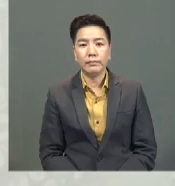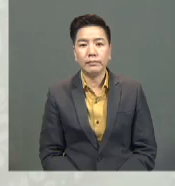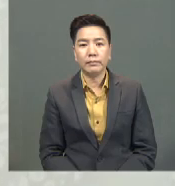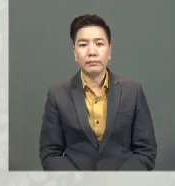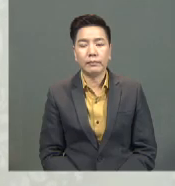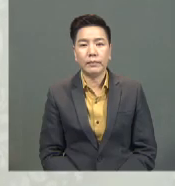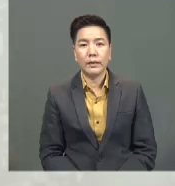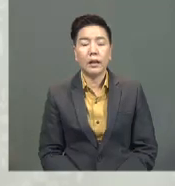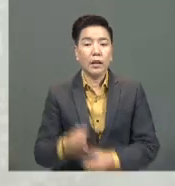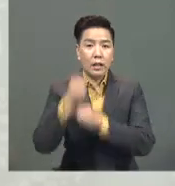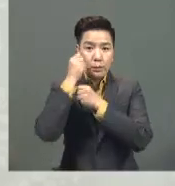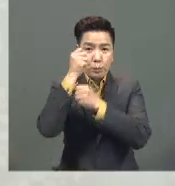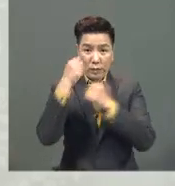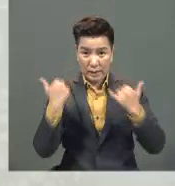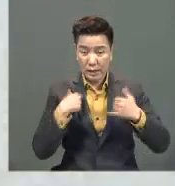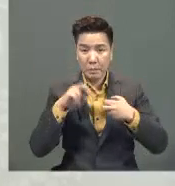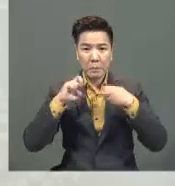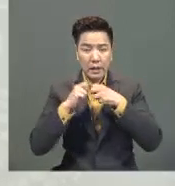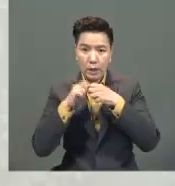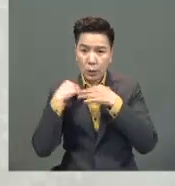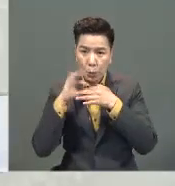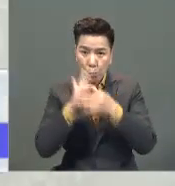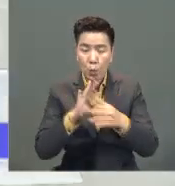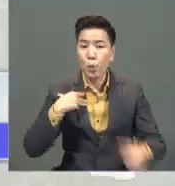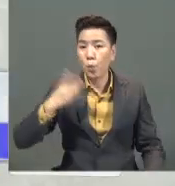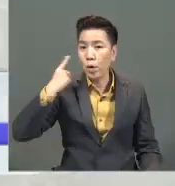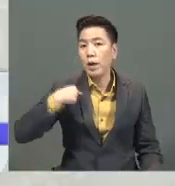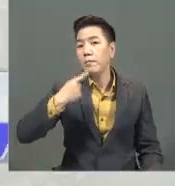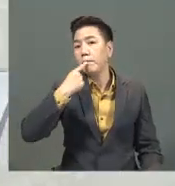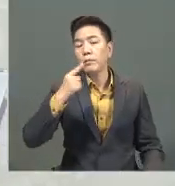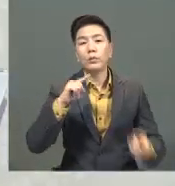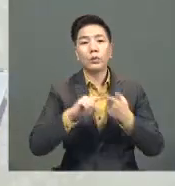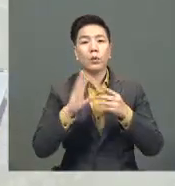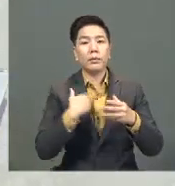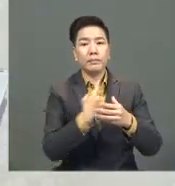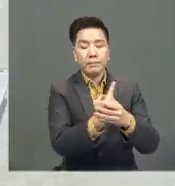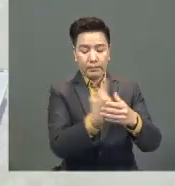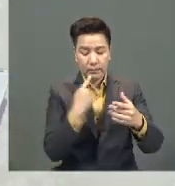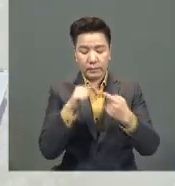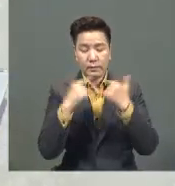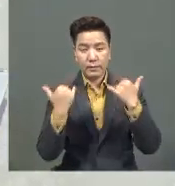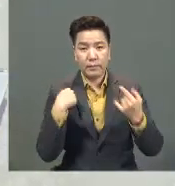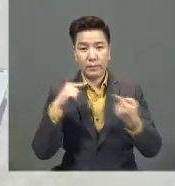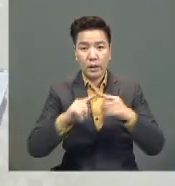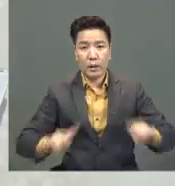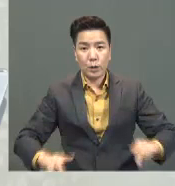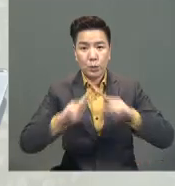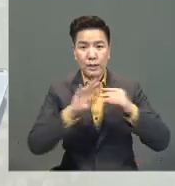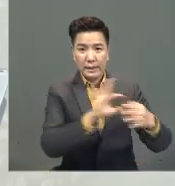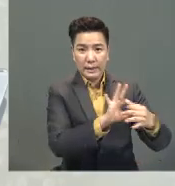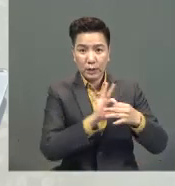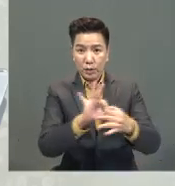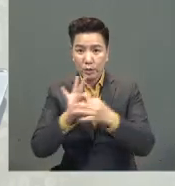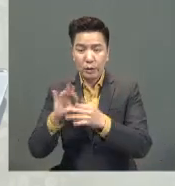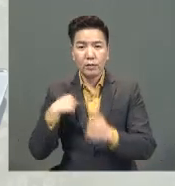เรื่องการชุมนุมผมก็เป็นห่วงนะครับเมื่อวานผมก็ได้พูดไปกับทางตัวแทนคือกระทรวงที่เกี่ยวข้องกับเรื่องอาชีวศึกษ